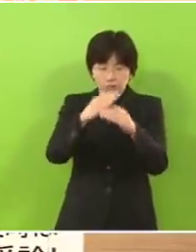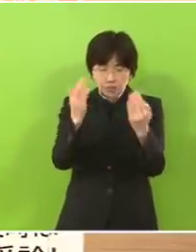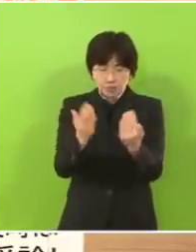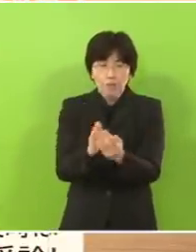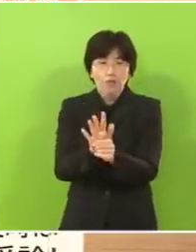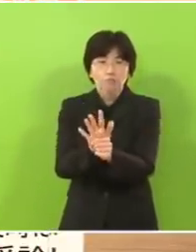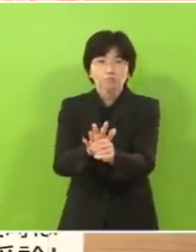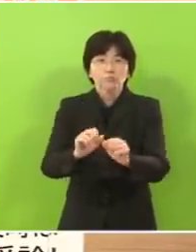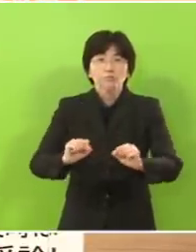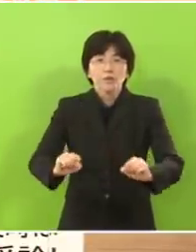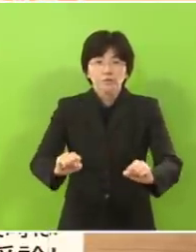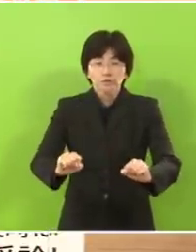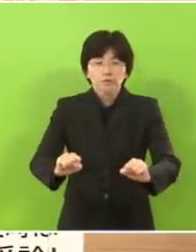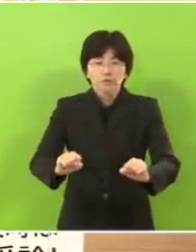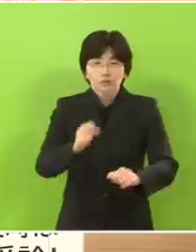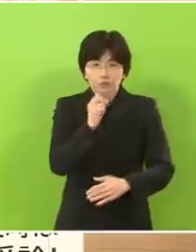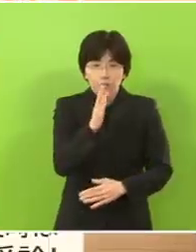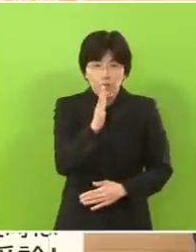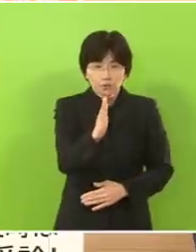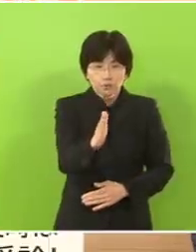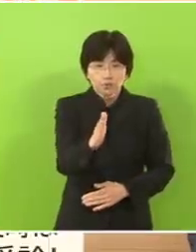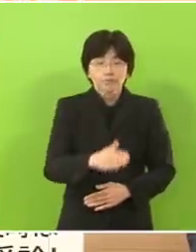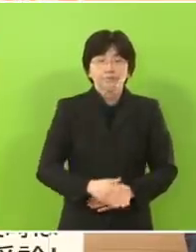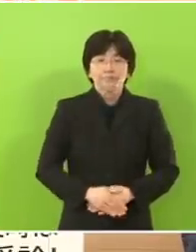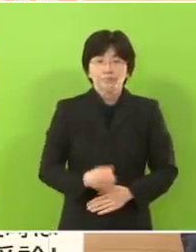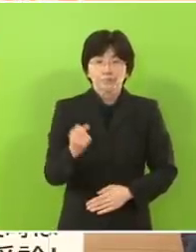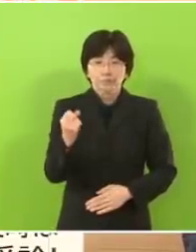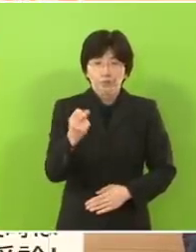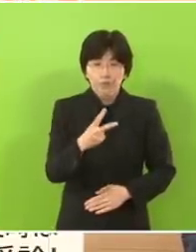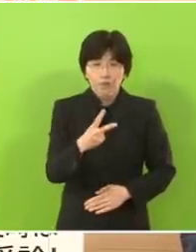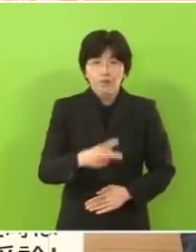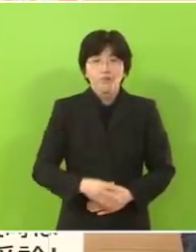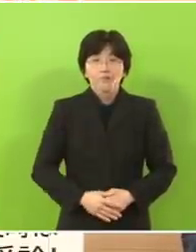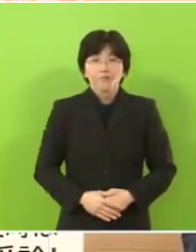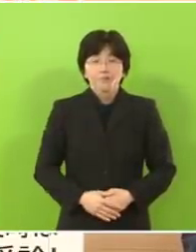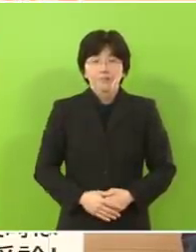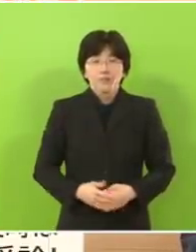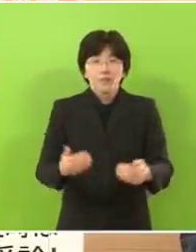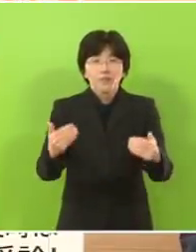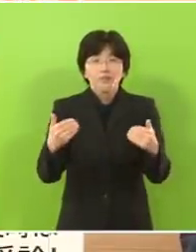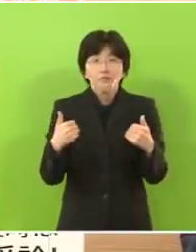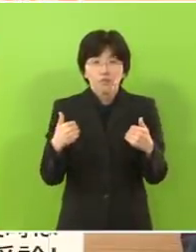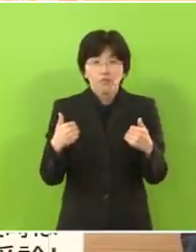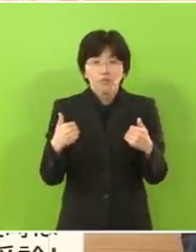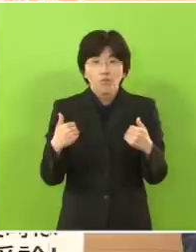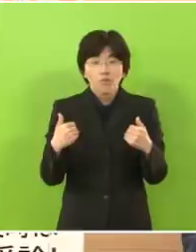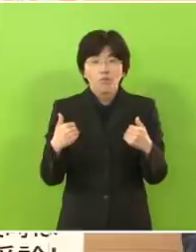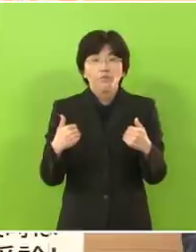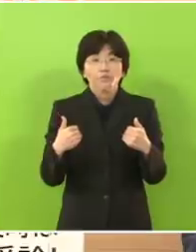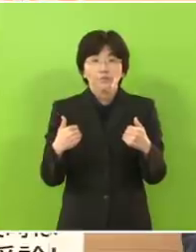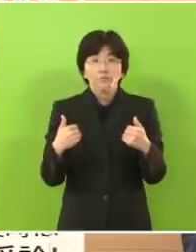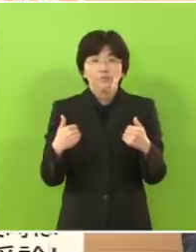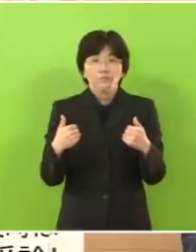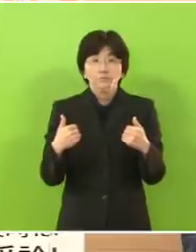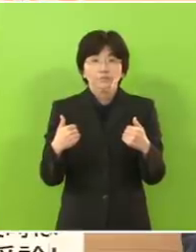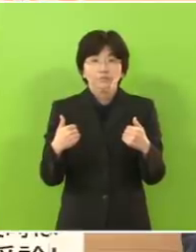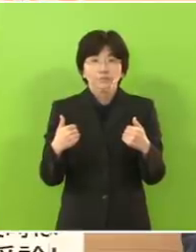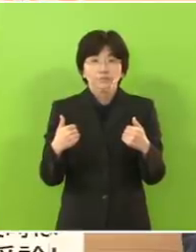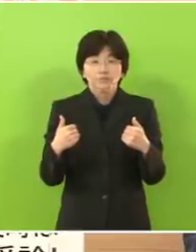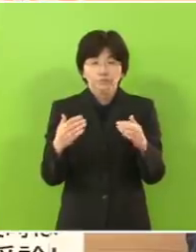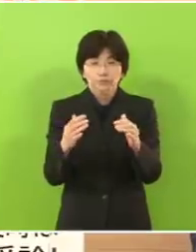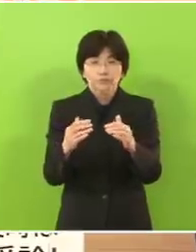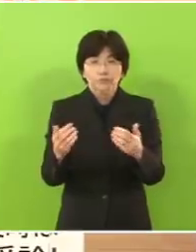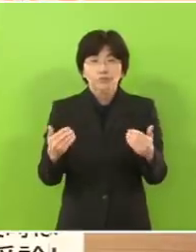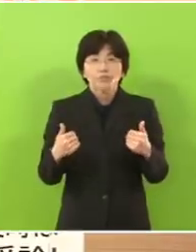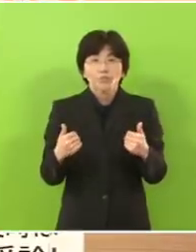しますのでくれぐれもよろしくお願いしますそして必要とされる打た